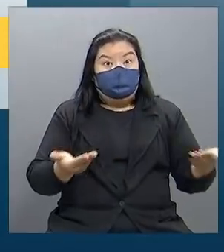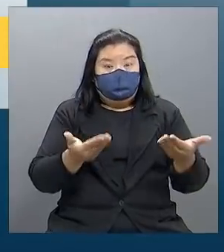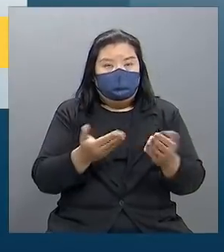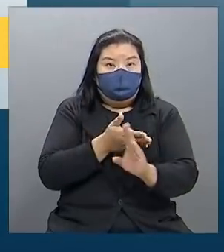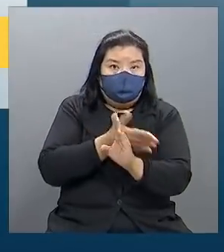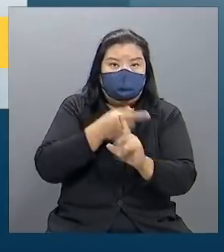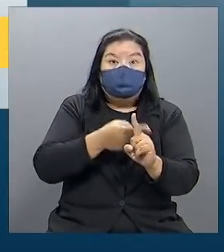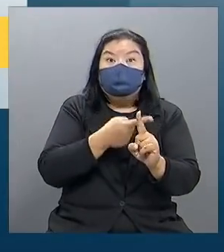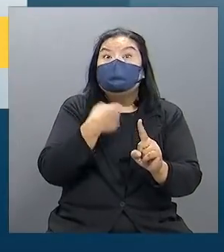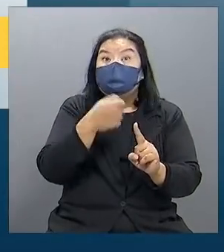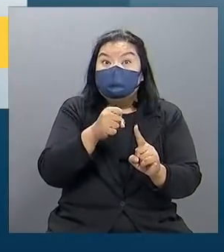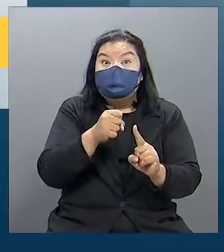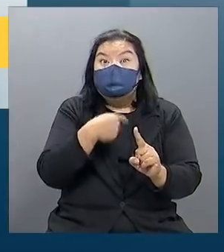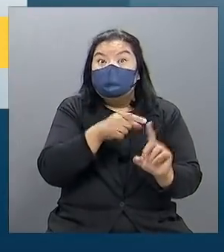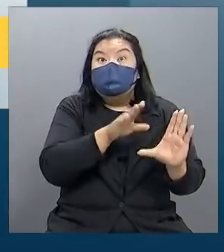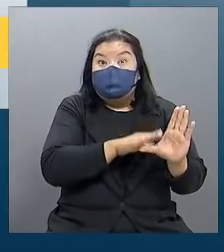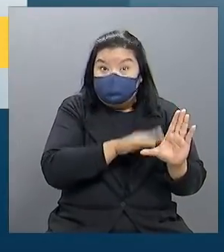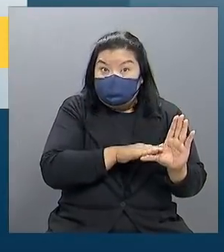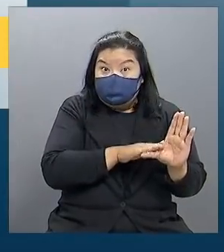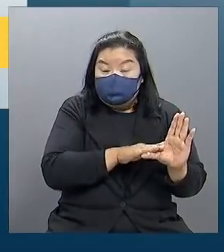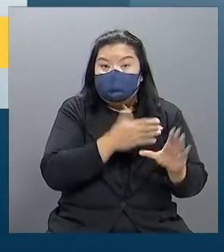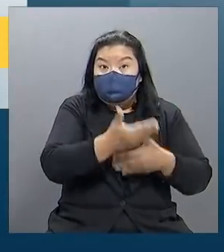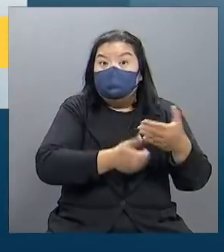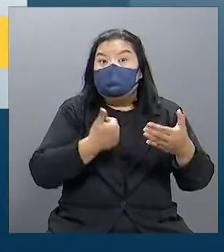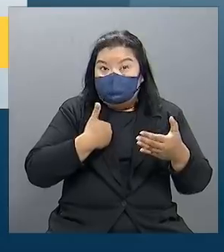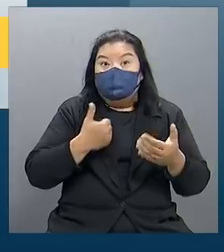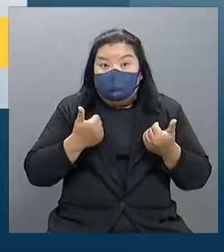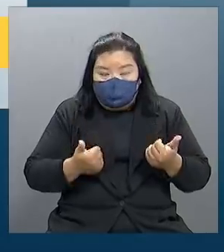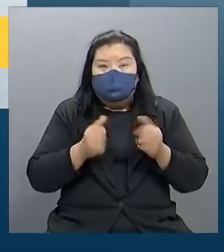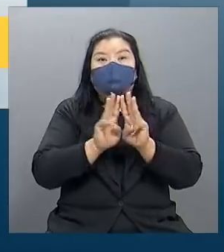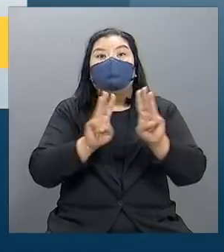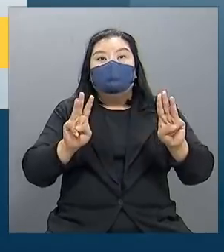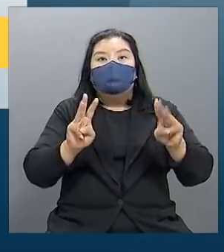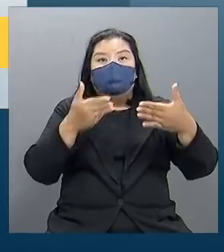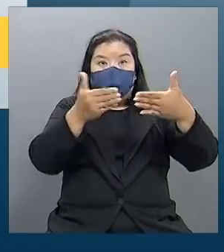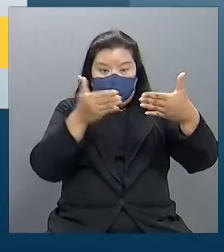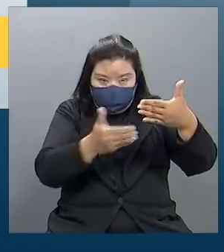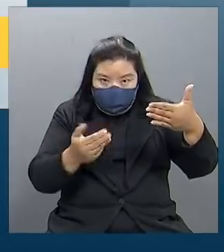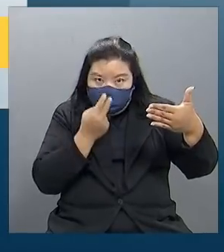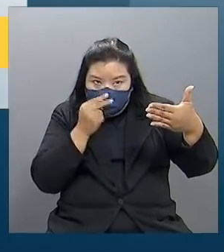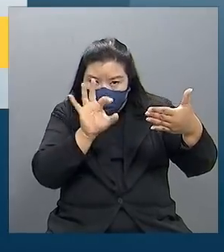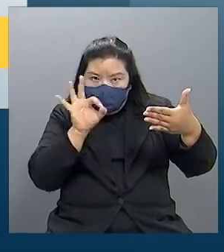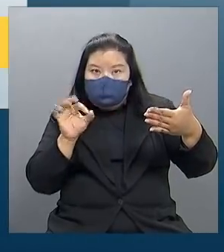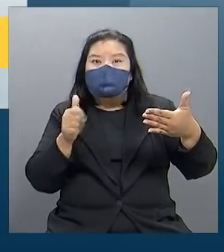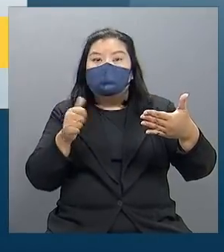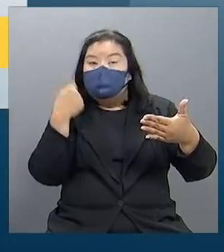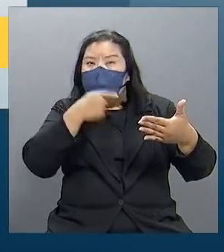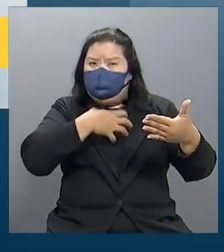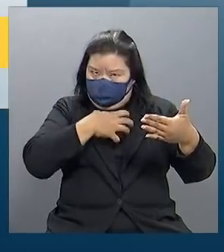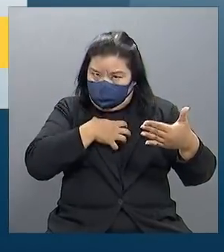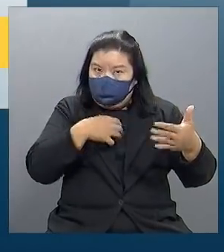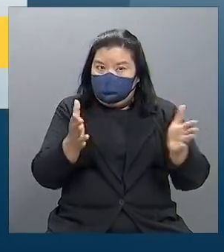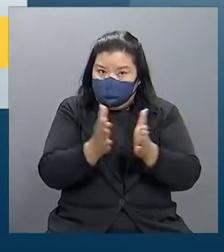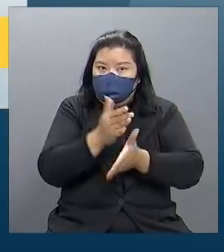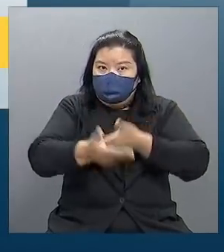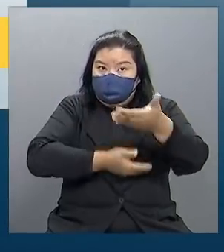ผ่านมาค่ะคาดว่าจะขายแบบหน้าร้านออนไลน์โดยผู้ค้าที่สมัครใจไปอยู่บนแพลตฟอร์มของสำนักงานสลากและบน